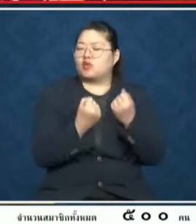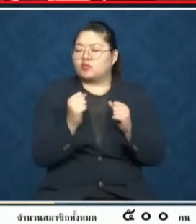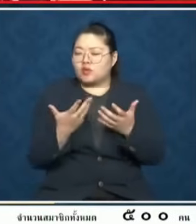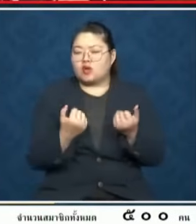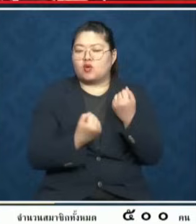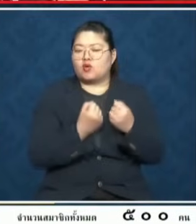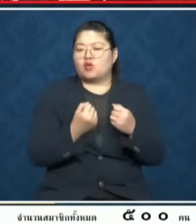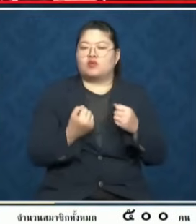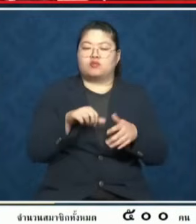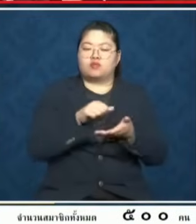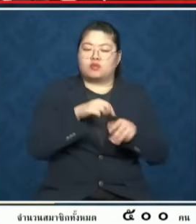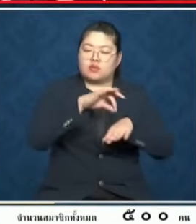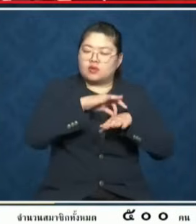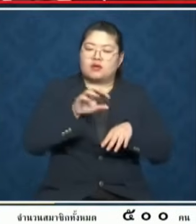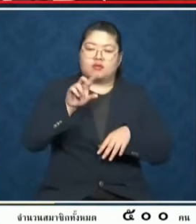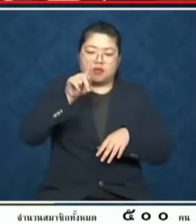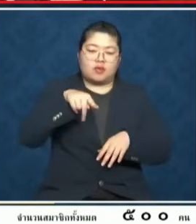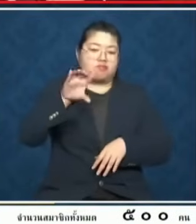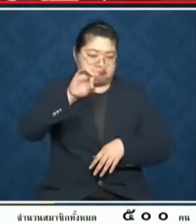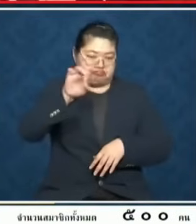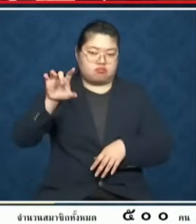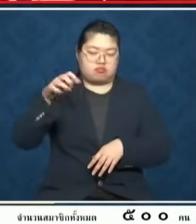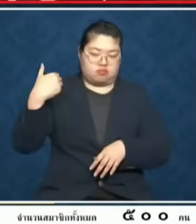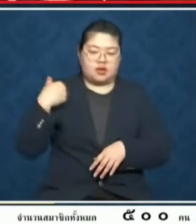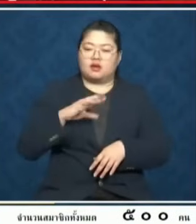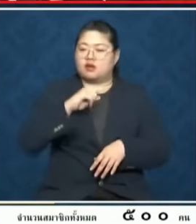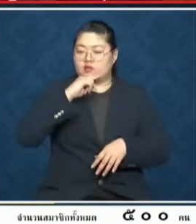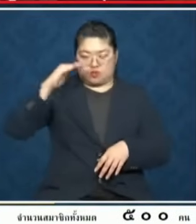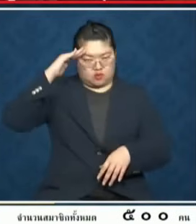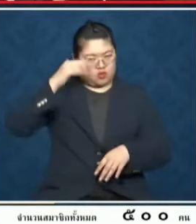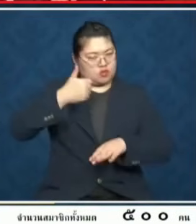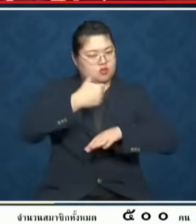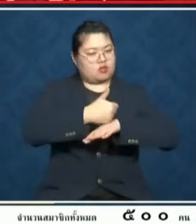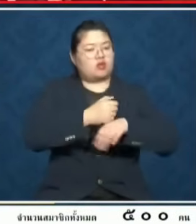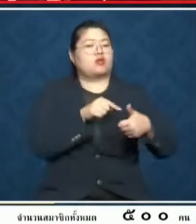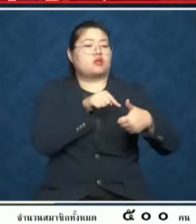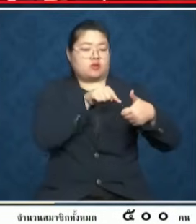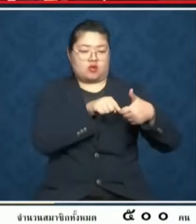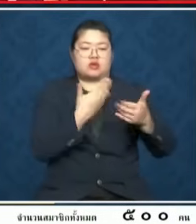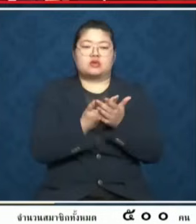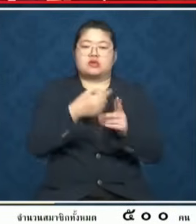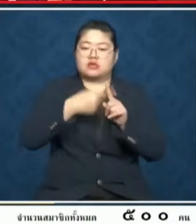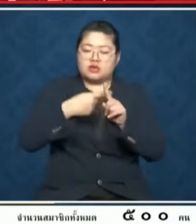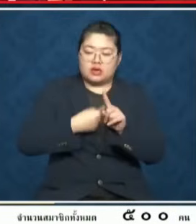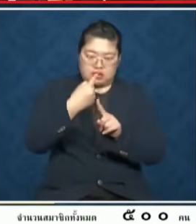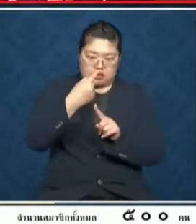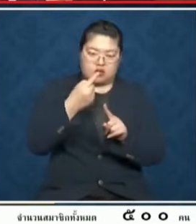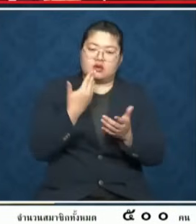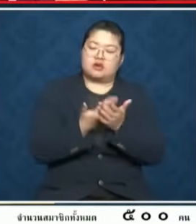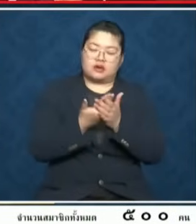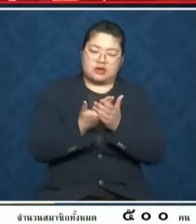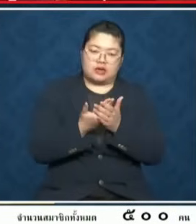ตำแหน่งอีก 31,000บาทดังนั้นนายพล 1คนในระดับต่ำสุดจะรับเงินเดือน 1เดือนเป็นจำนวน